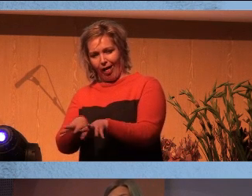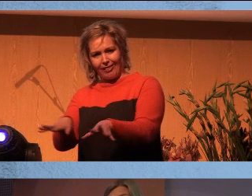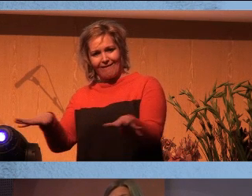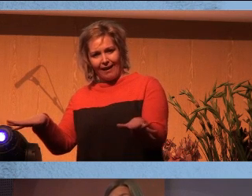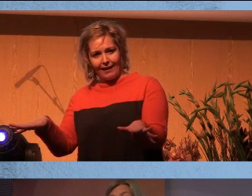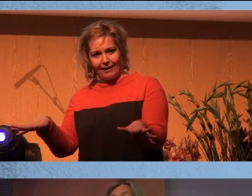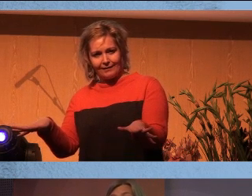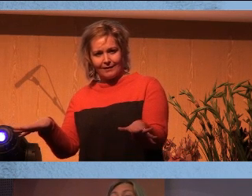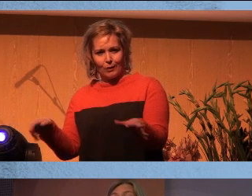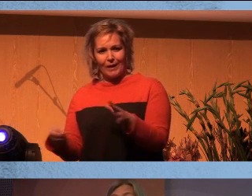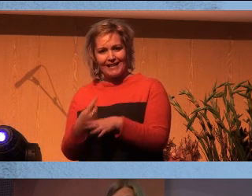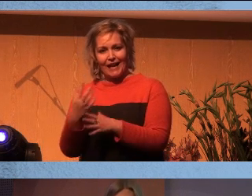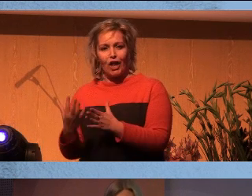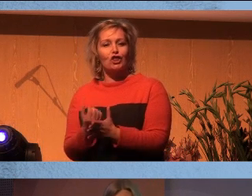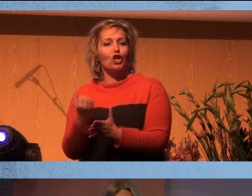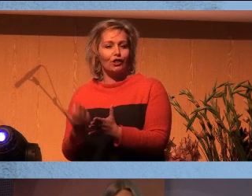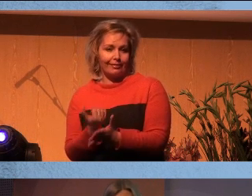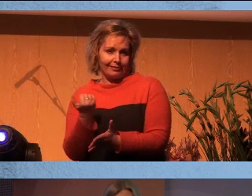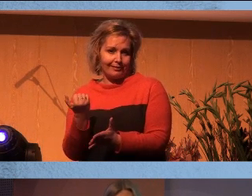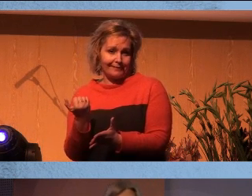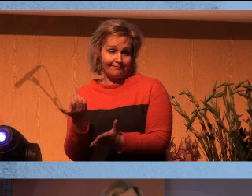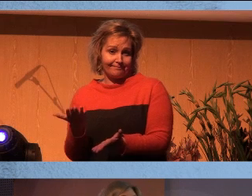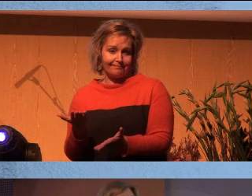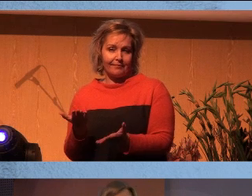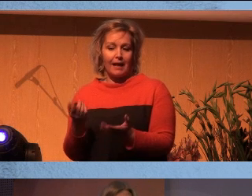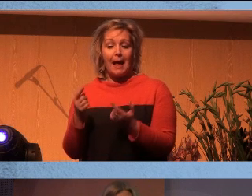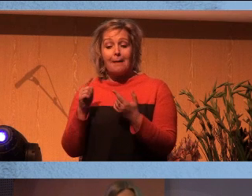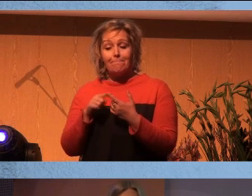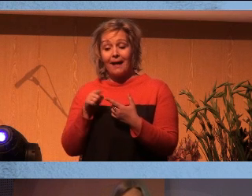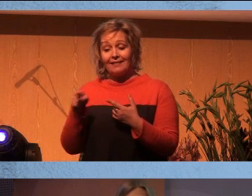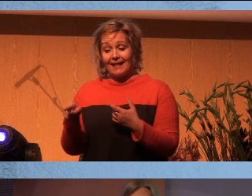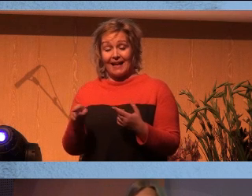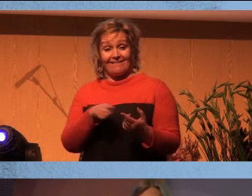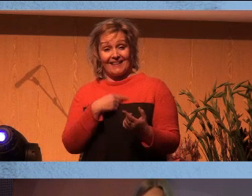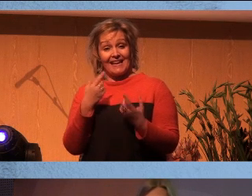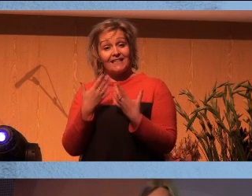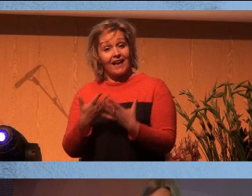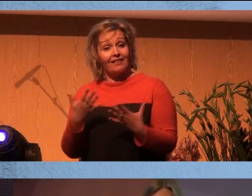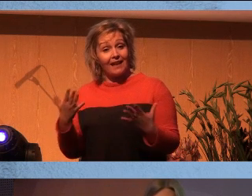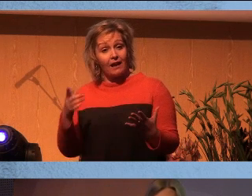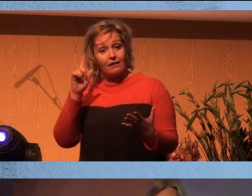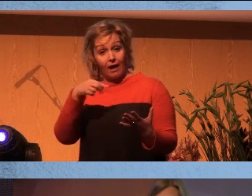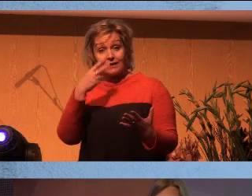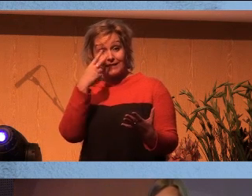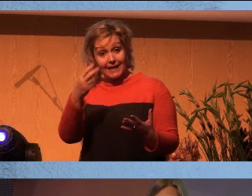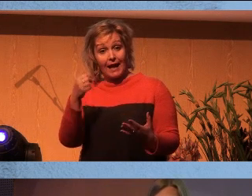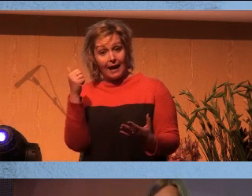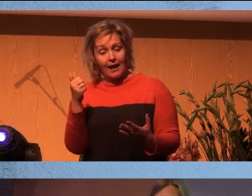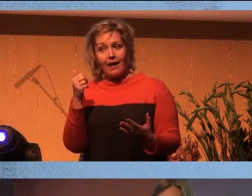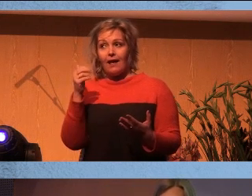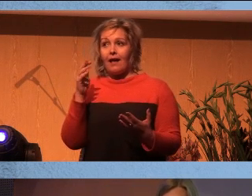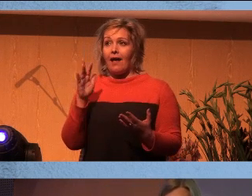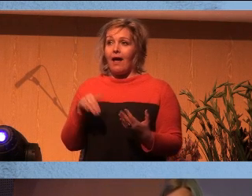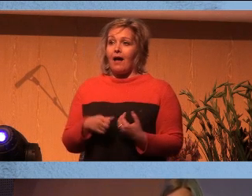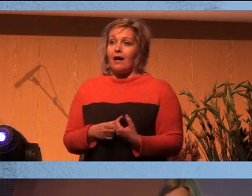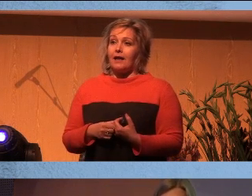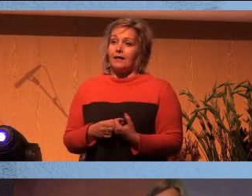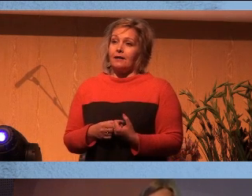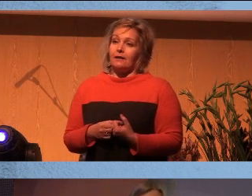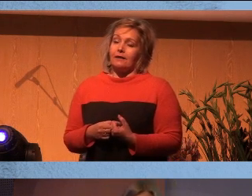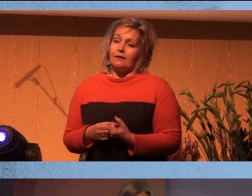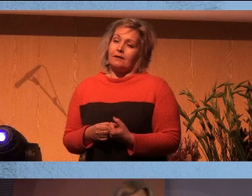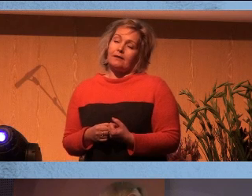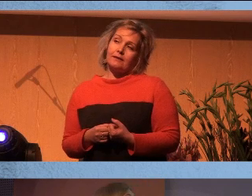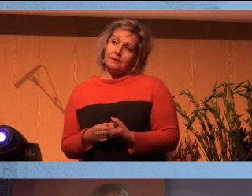gjelder nytten. Men det vi generelt kan se at